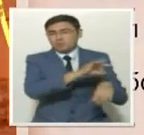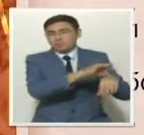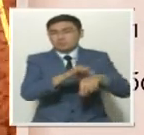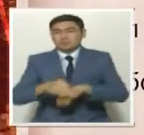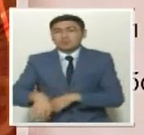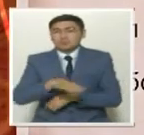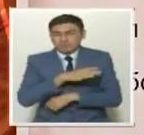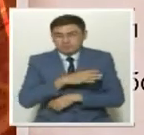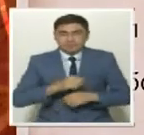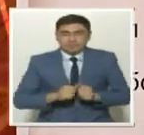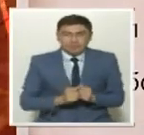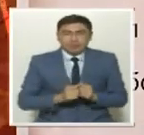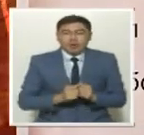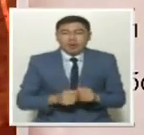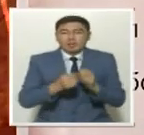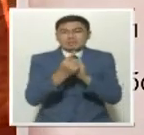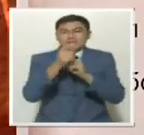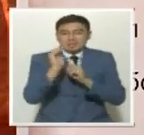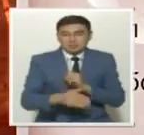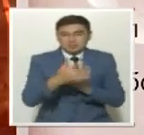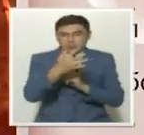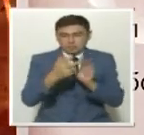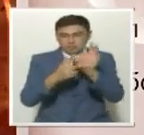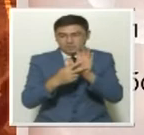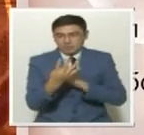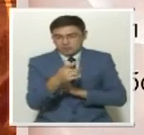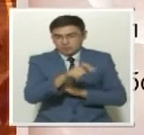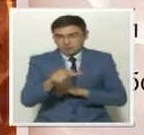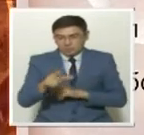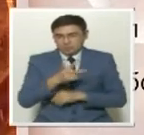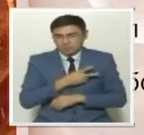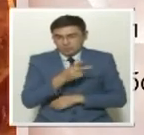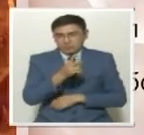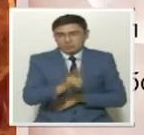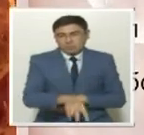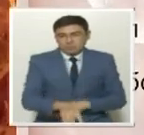848891 емделген. Ал 11584 отандасымыз көз жұмған.